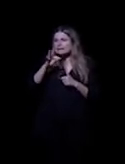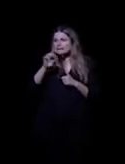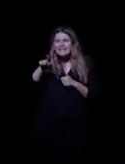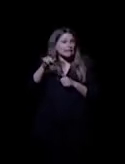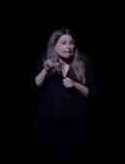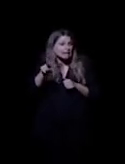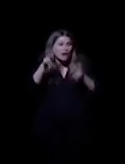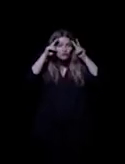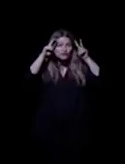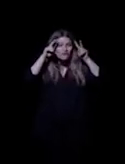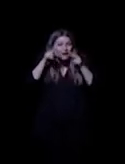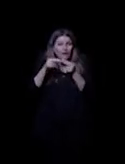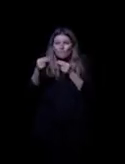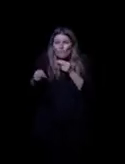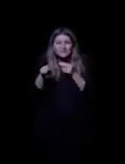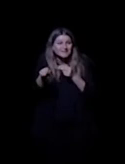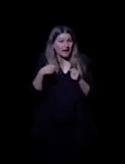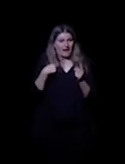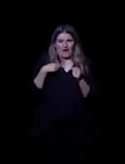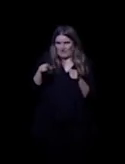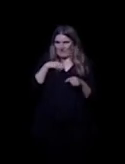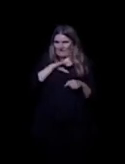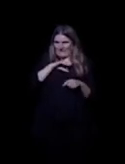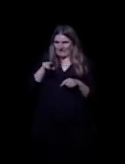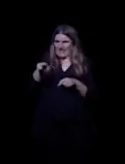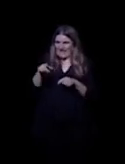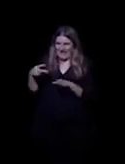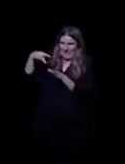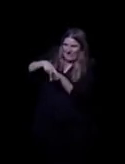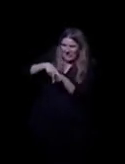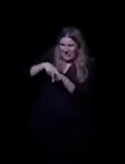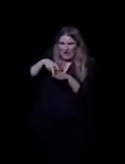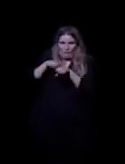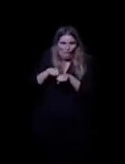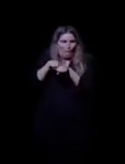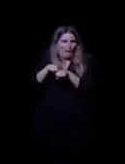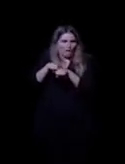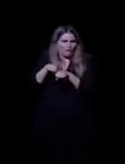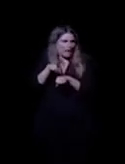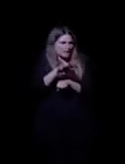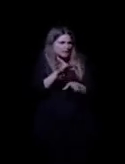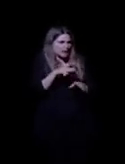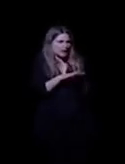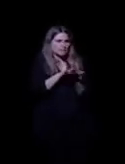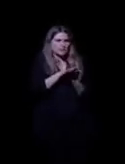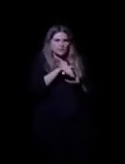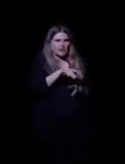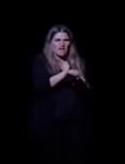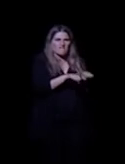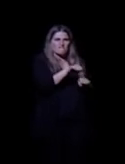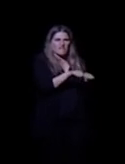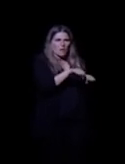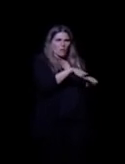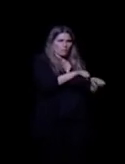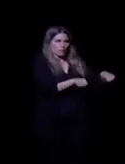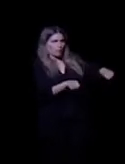dit, je vais essayer Grisette. Eh bien, figurez-vous que c'était beaucoup, beaucoup, beaucoup plus facile de contrôler mon vélo. Quand je tournais à